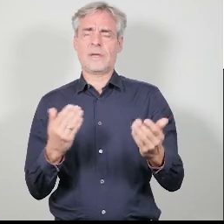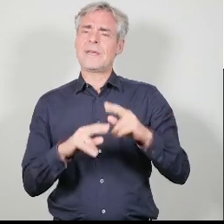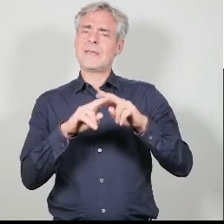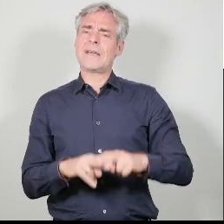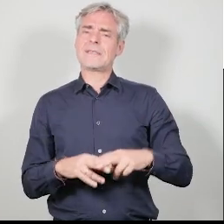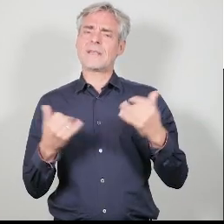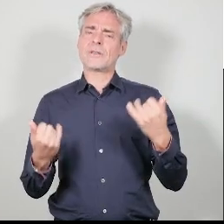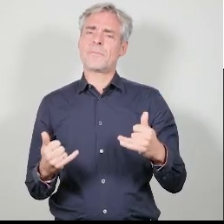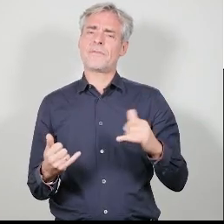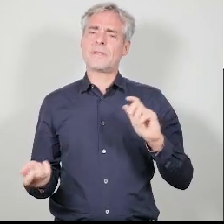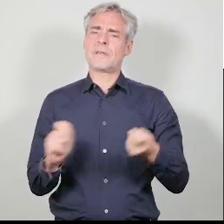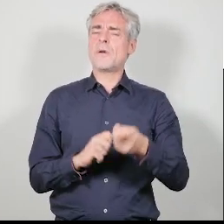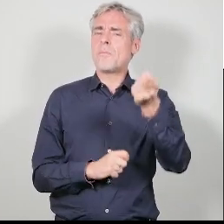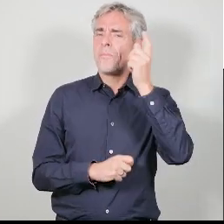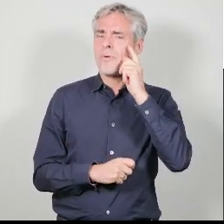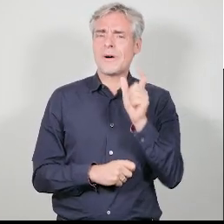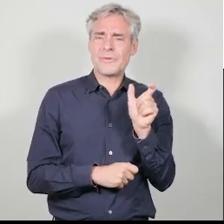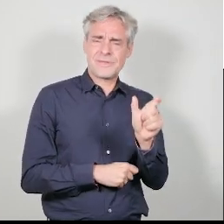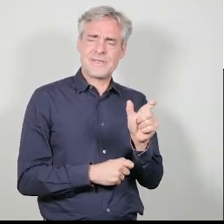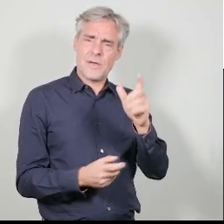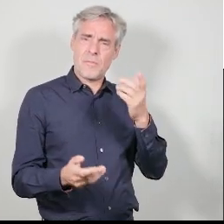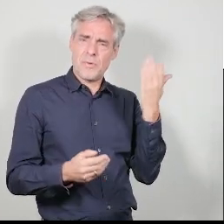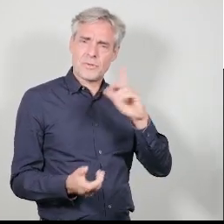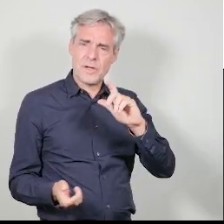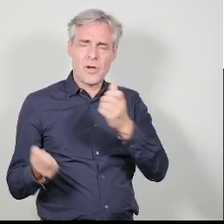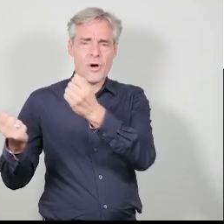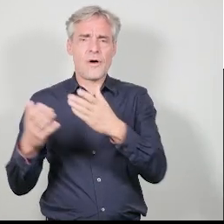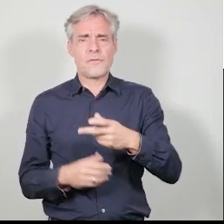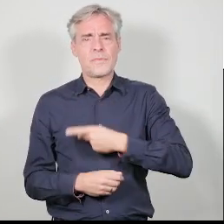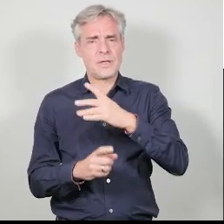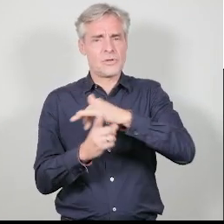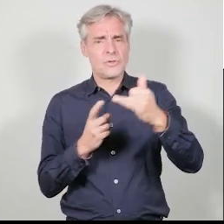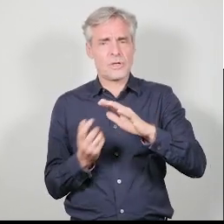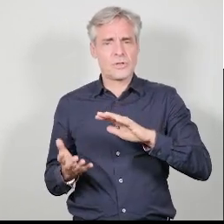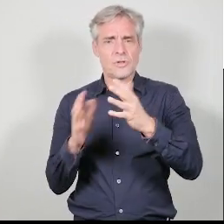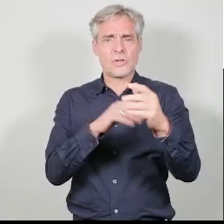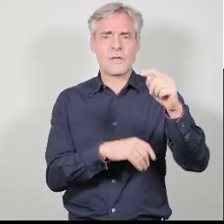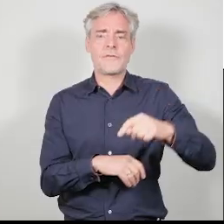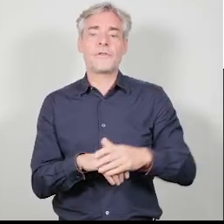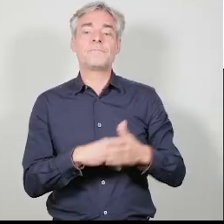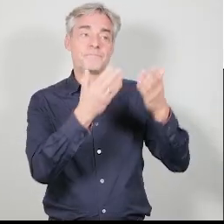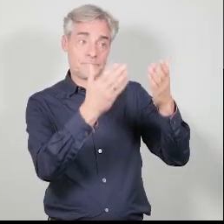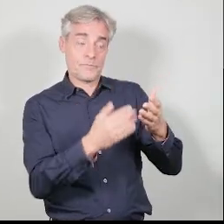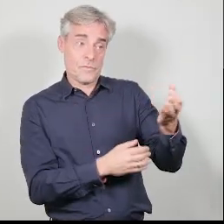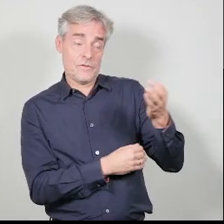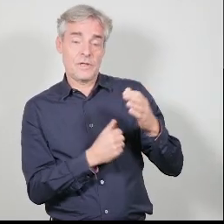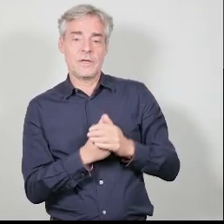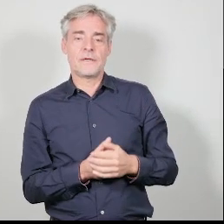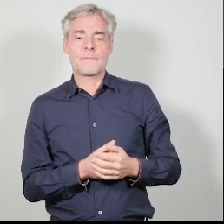transformer aujourd'hui? Et pourquoi parle-t-on de cette transformation de l'offre médico-sociale? Alors, Monsieur Le Baillon, vous avez